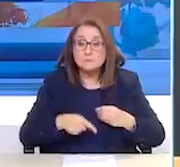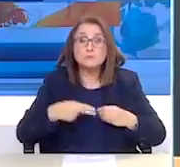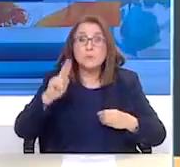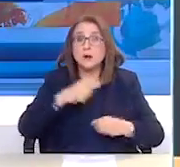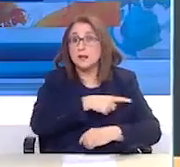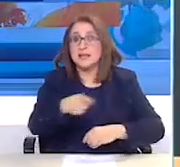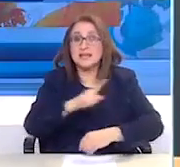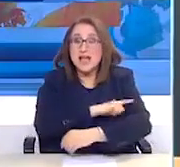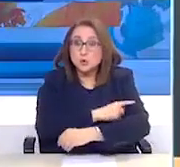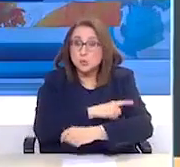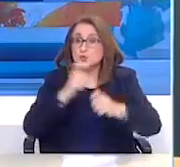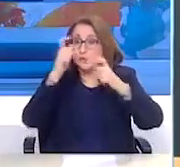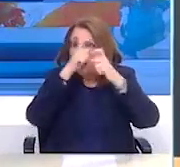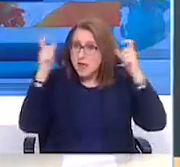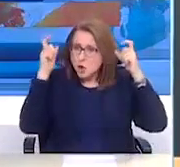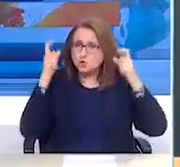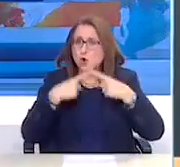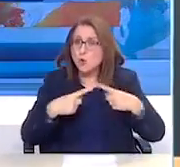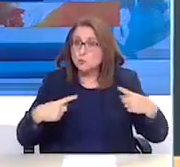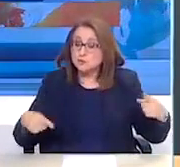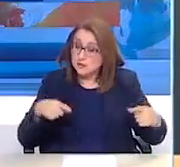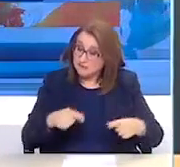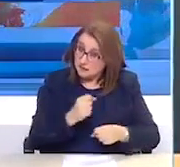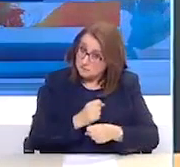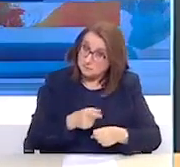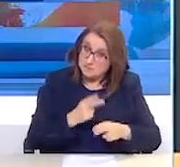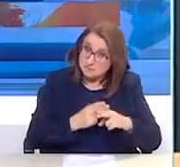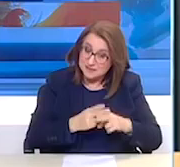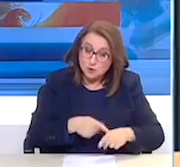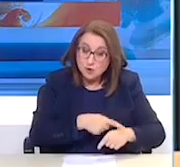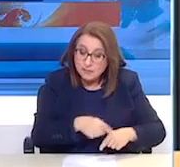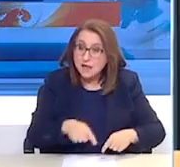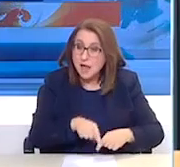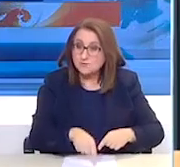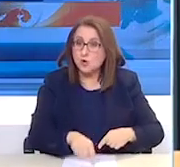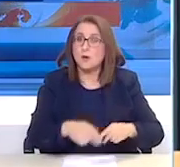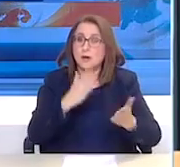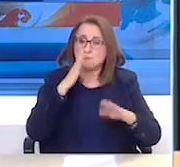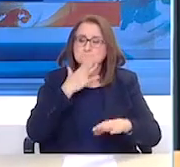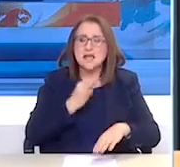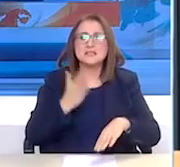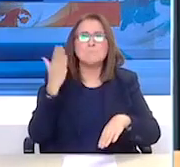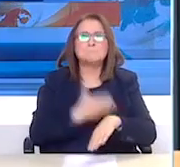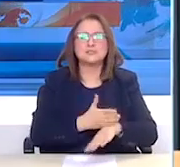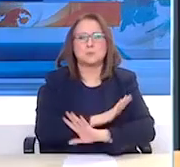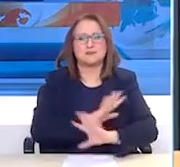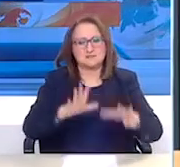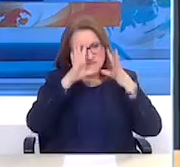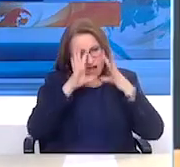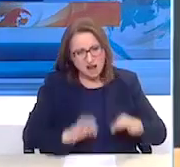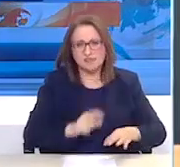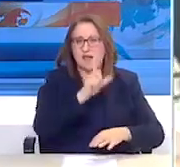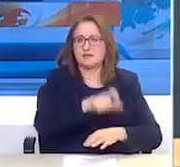επαγγελματίες υγείας και άλλους. Και αυτά θα χρησιμοποιηθούν σε αυτή τη φάση. Δεν είναι μόνο η επάρκεια στη διάγνωση, αλλά είναι και η επάρκεια στην πιστοποίηση της ανοσίας.